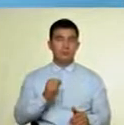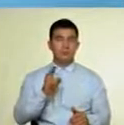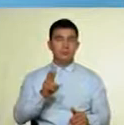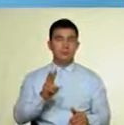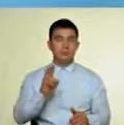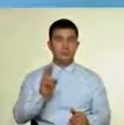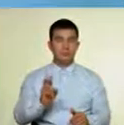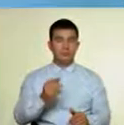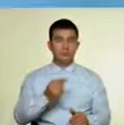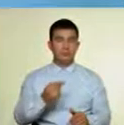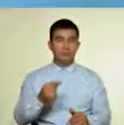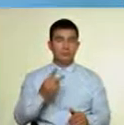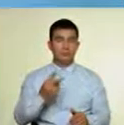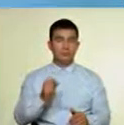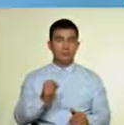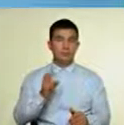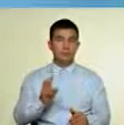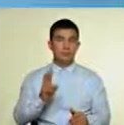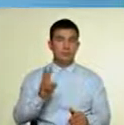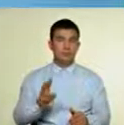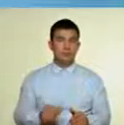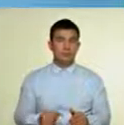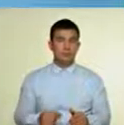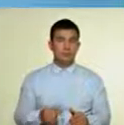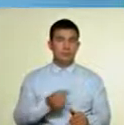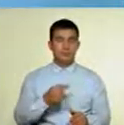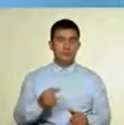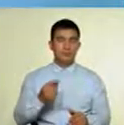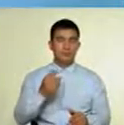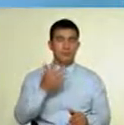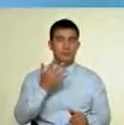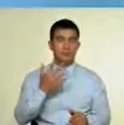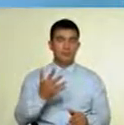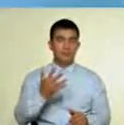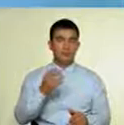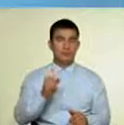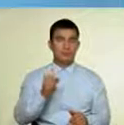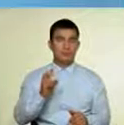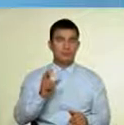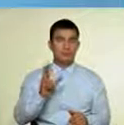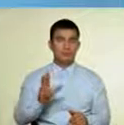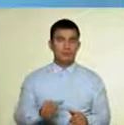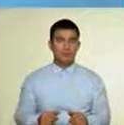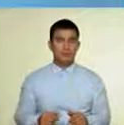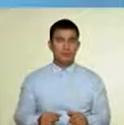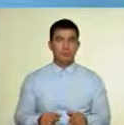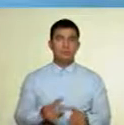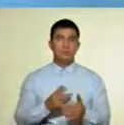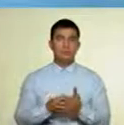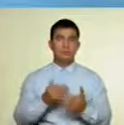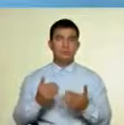kvadrat b minus 2ab kvadrat minus 5ab kub. Shu